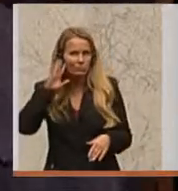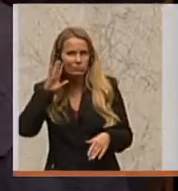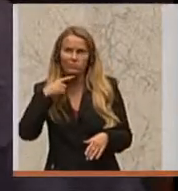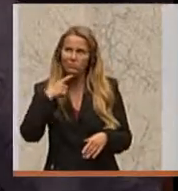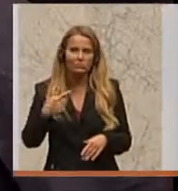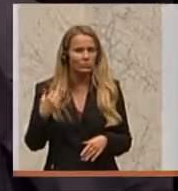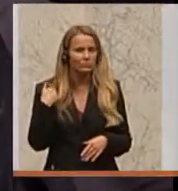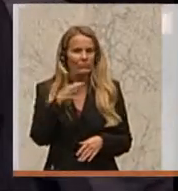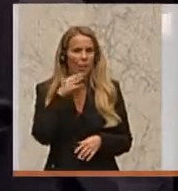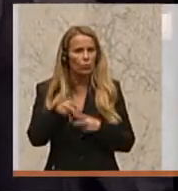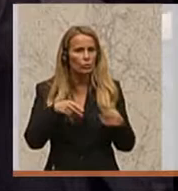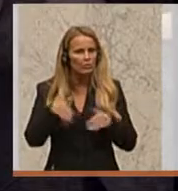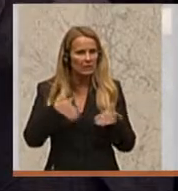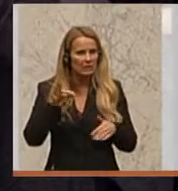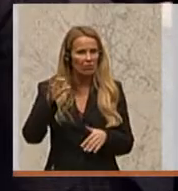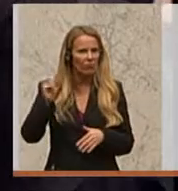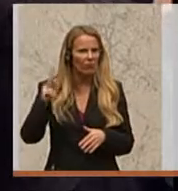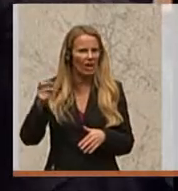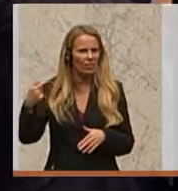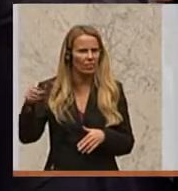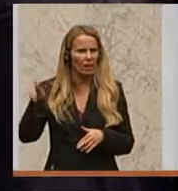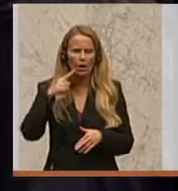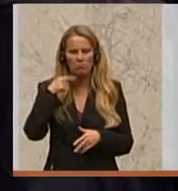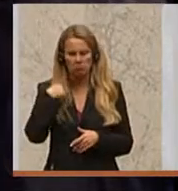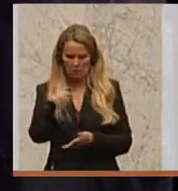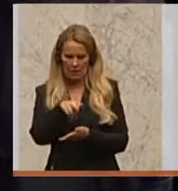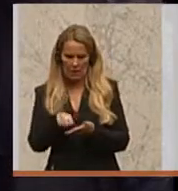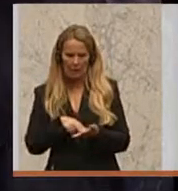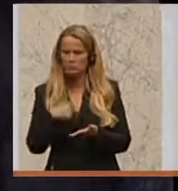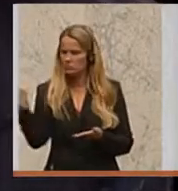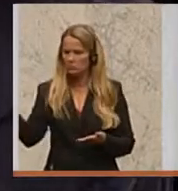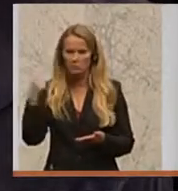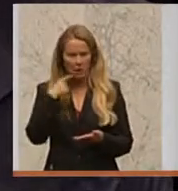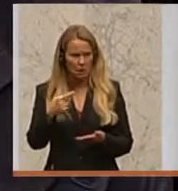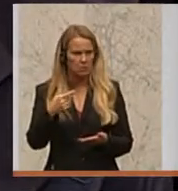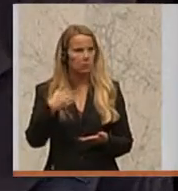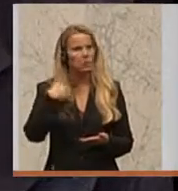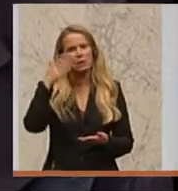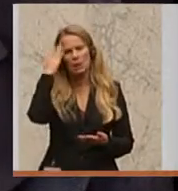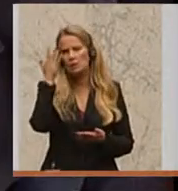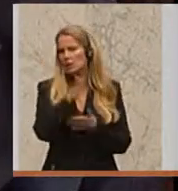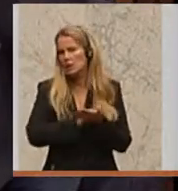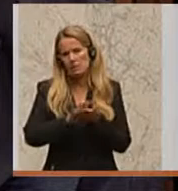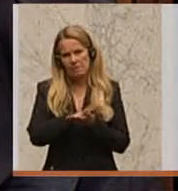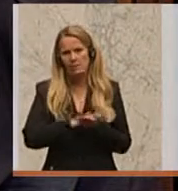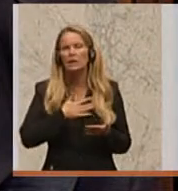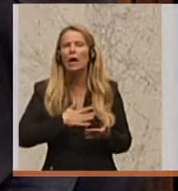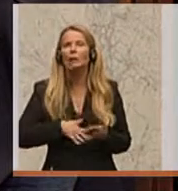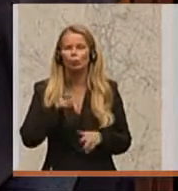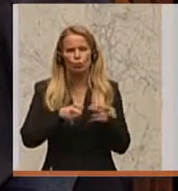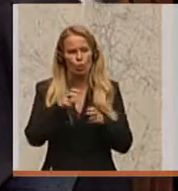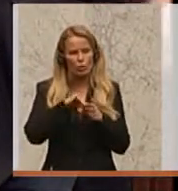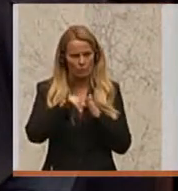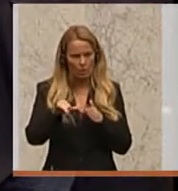von letzter Woche gelesen, wo sie gemeint hat, ich kenne niemanden, der gerne Steuern zahlt, aber ich